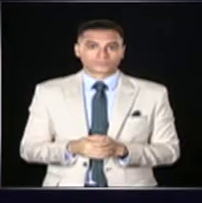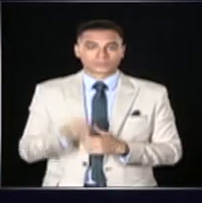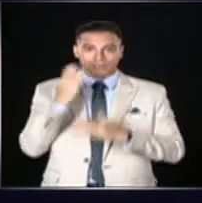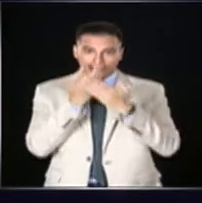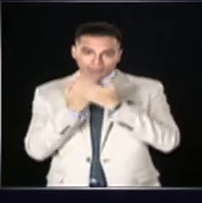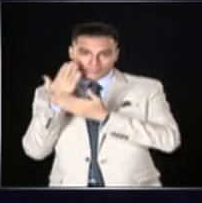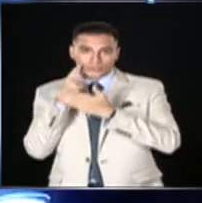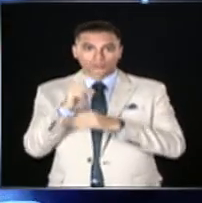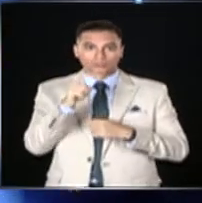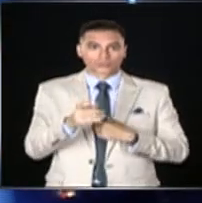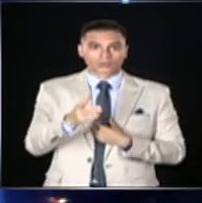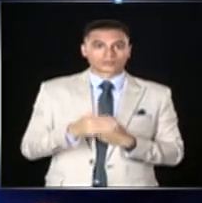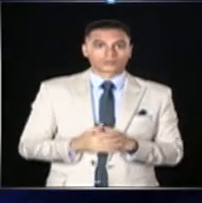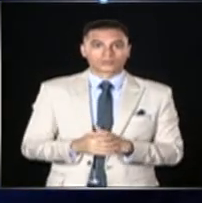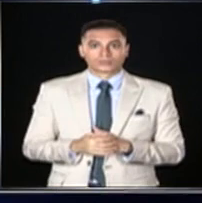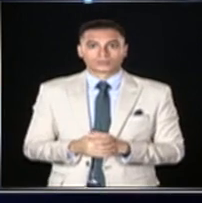تاريخ والسؤال هو: